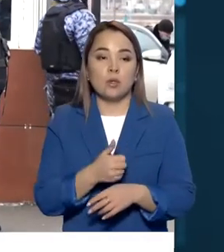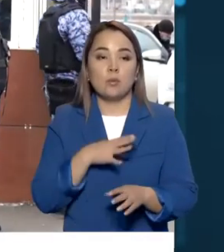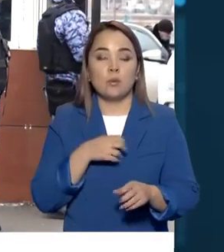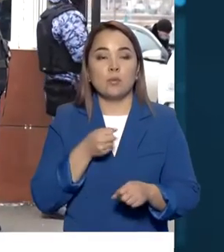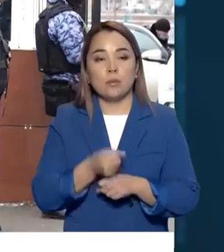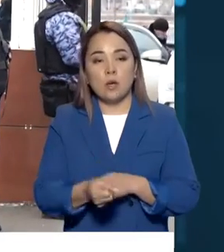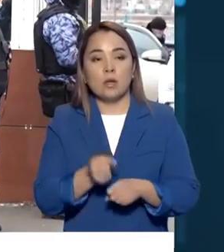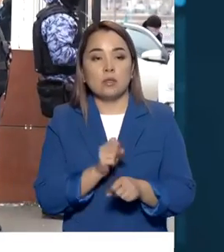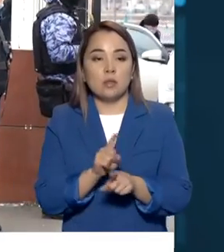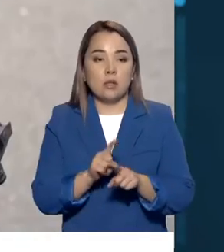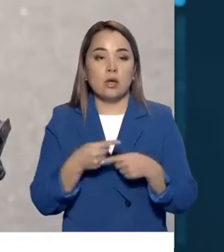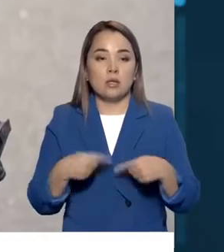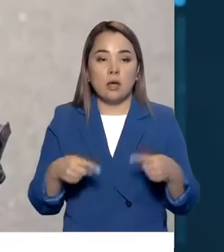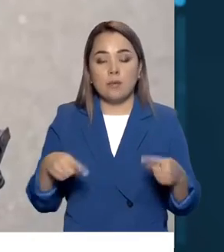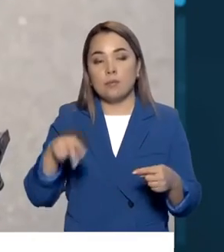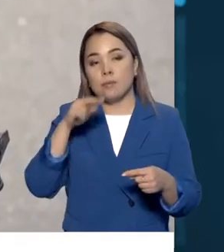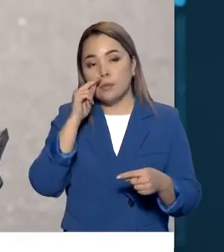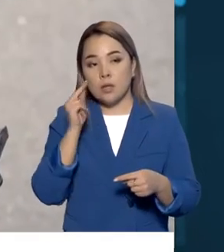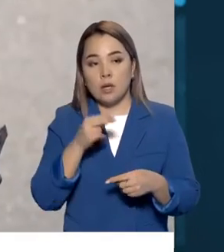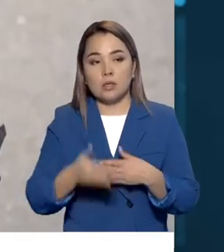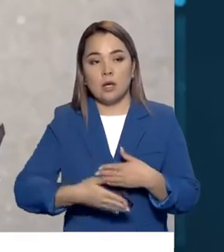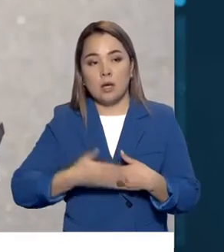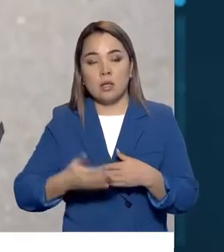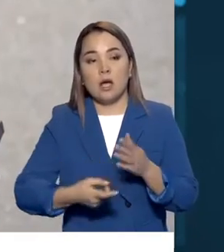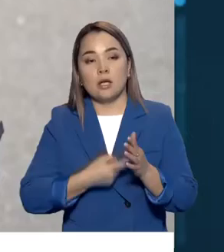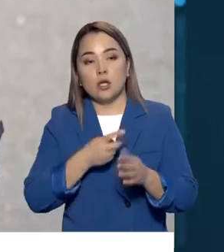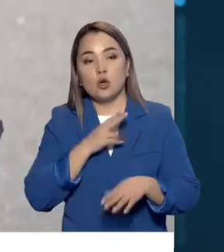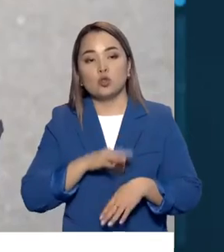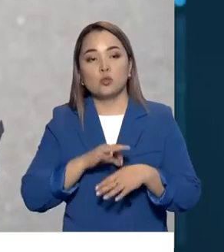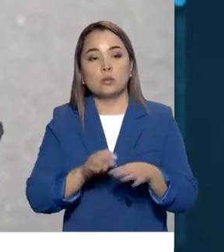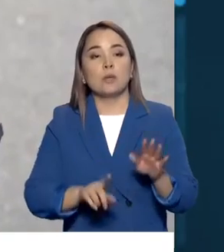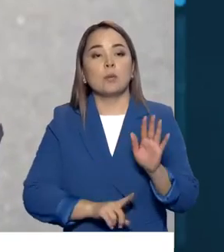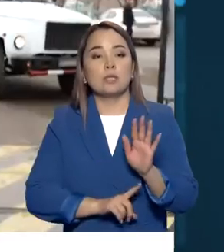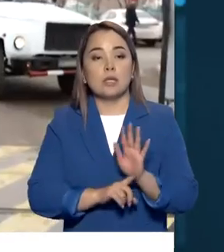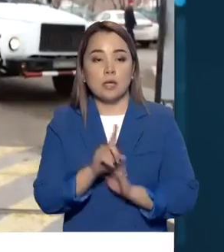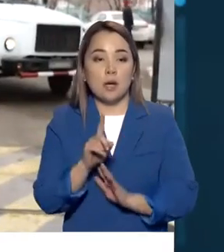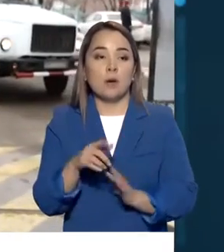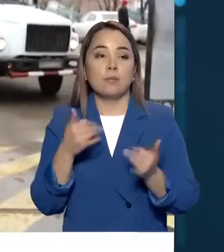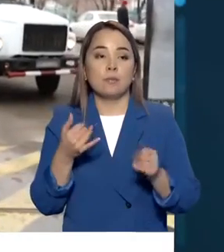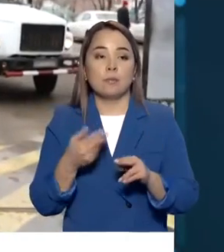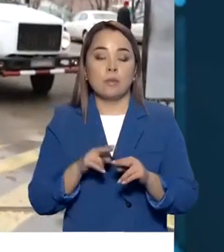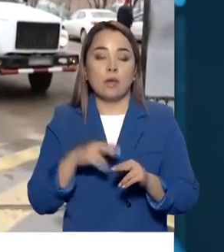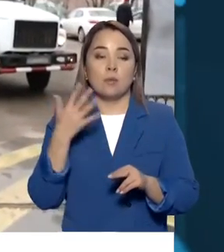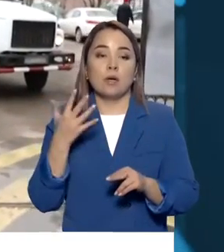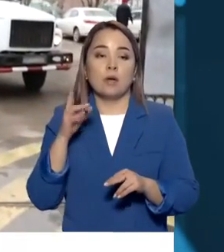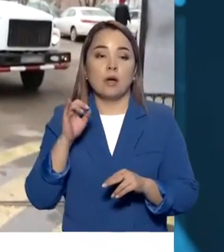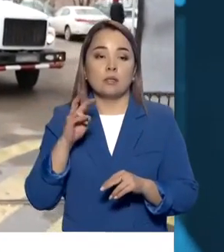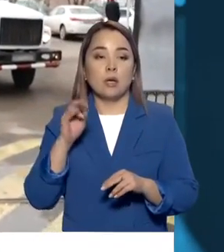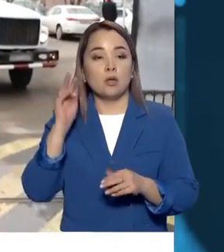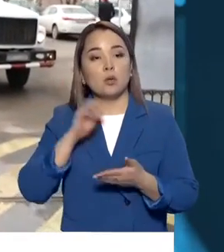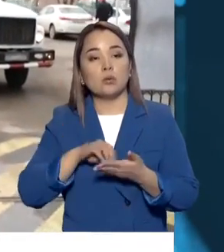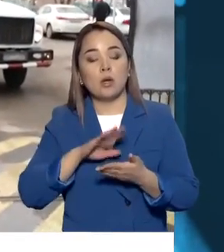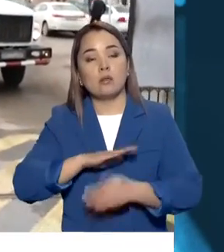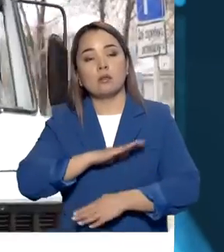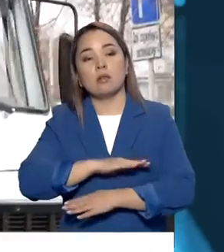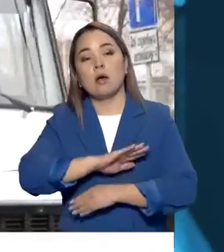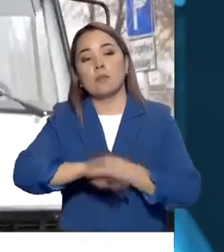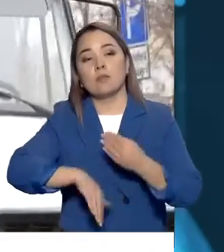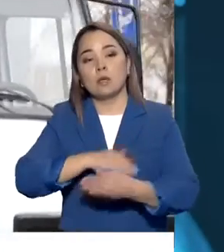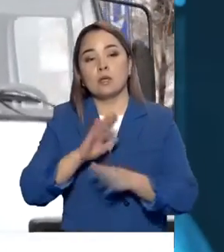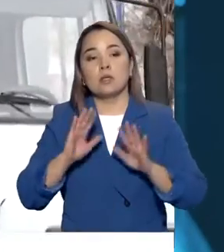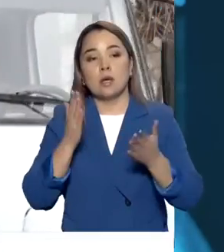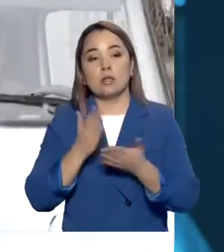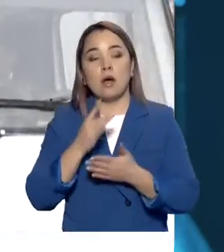қолдану секілді айып тағылып, тергеу амалдары жүріп жатыр. Сондай-ақ 5 қаңтар күнгі жаппай тәртіпсіздік